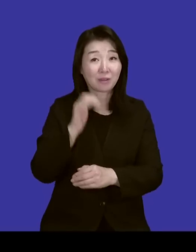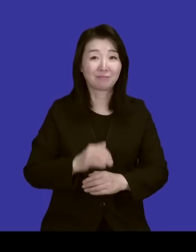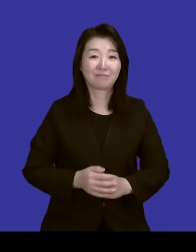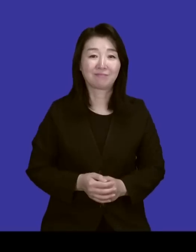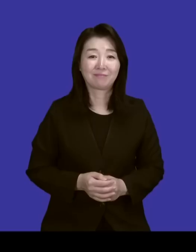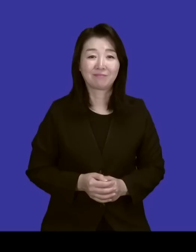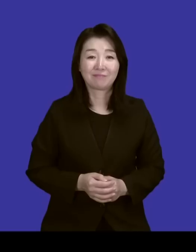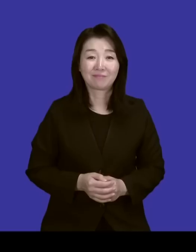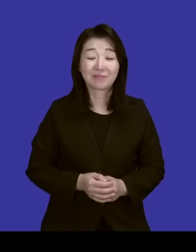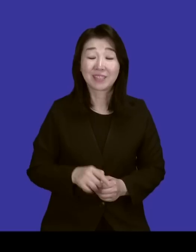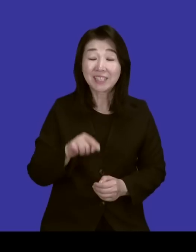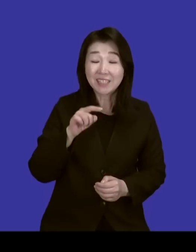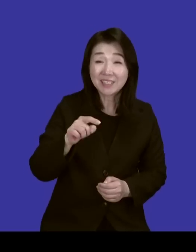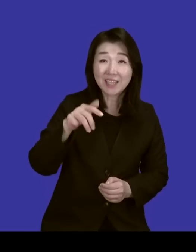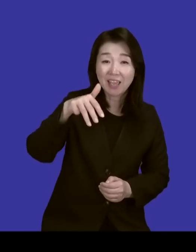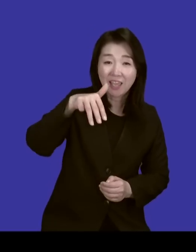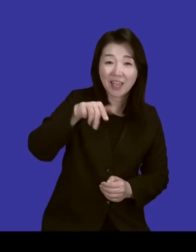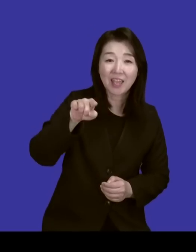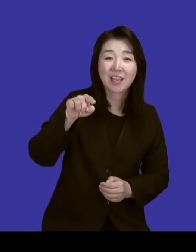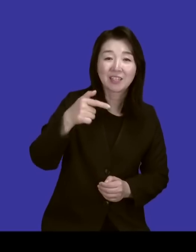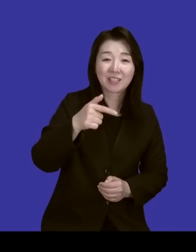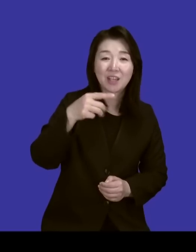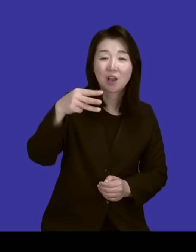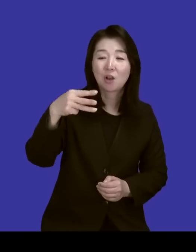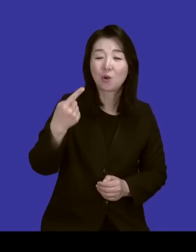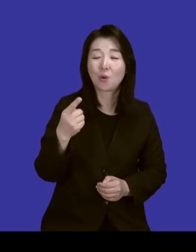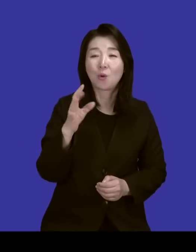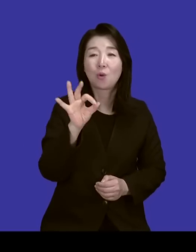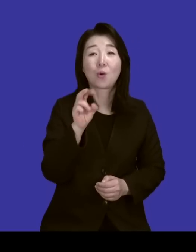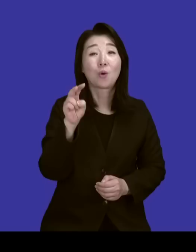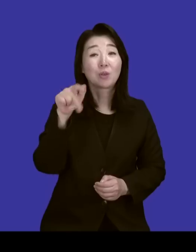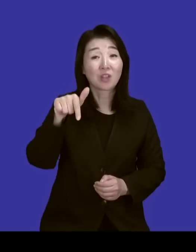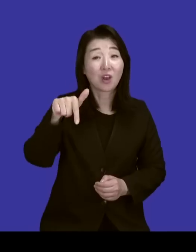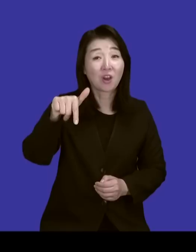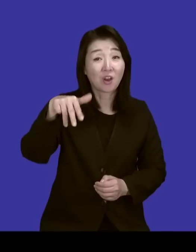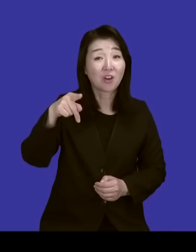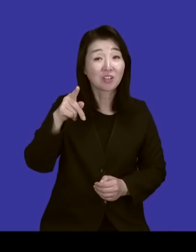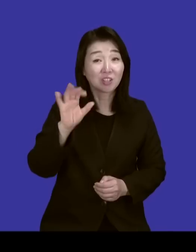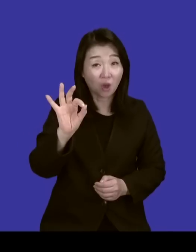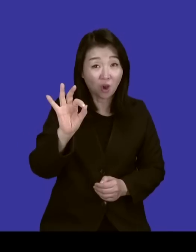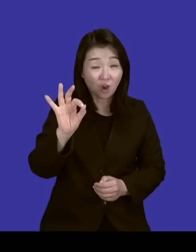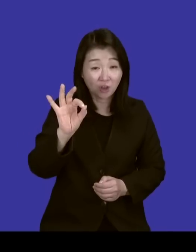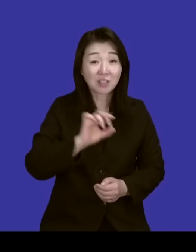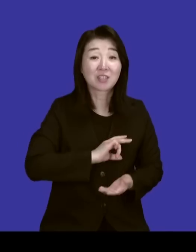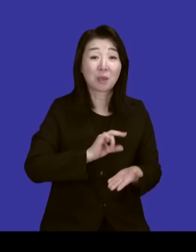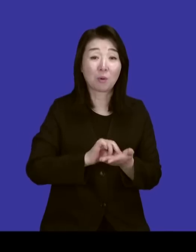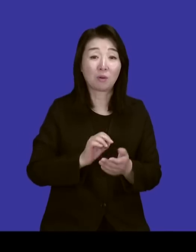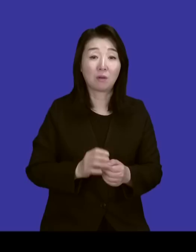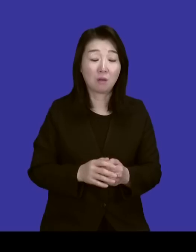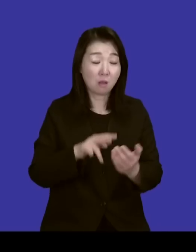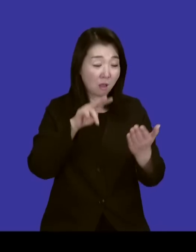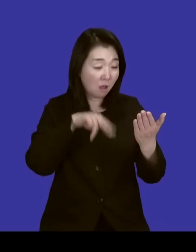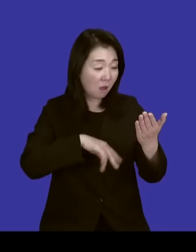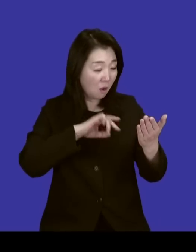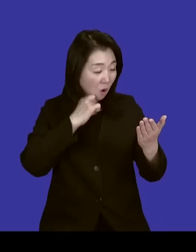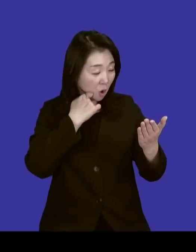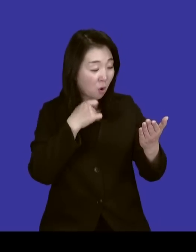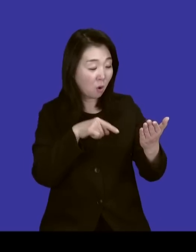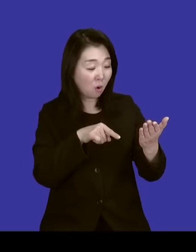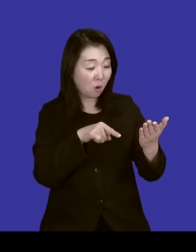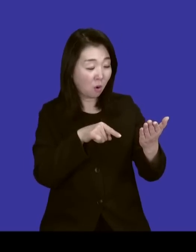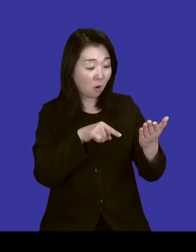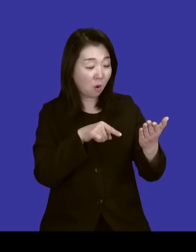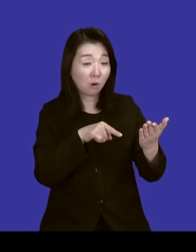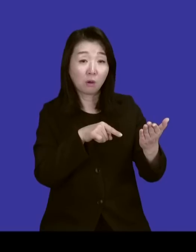철로 역정이었어요. 필그림스 프로그레스. 예. 근데 이렇게 딱 보니까 너무너무 어려워. 그렇죠. 그렇죠.